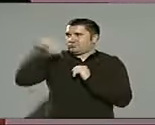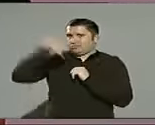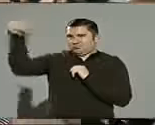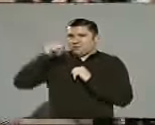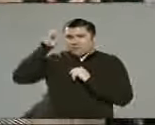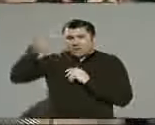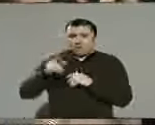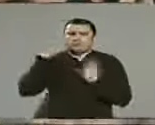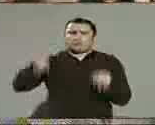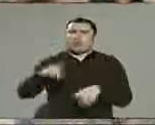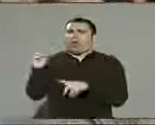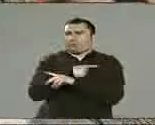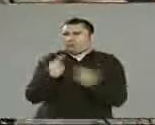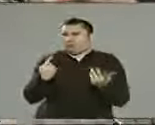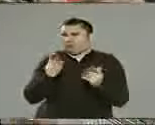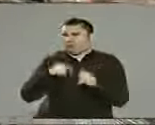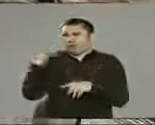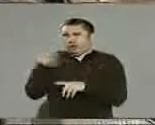Genossinnen und Genossen. Es muss weg.